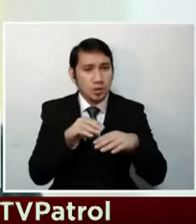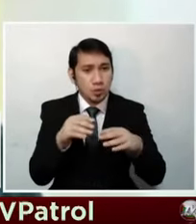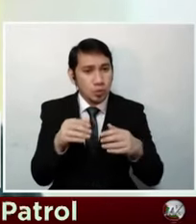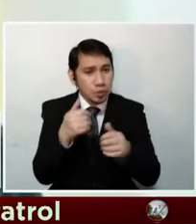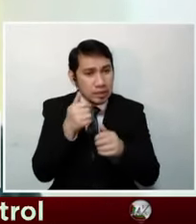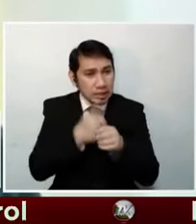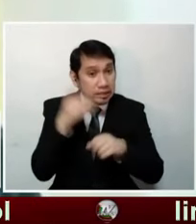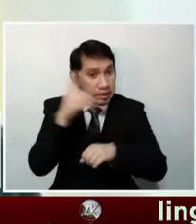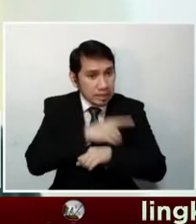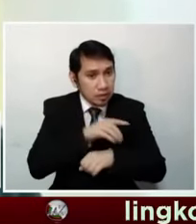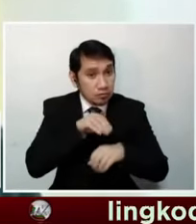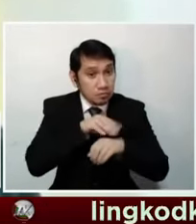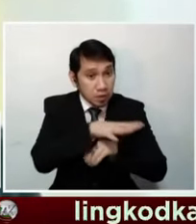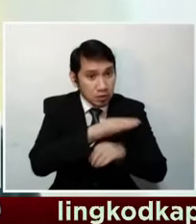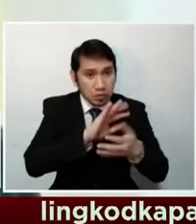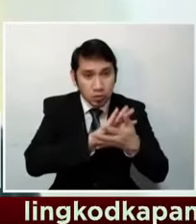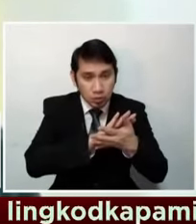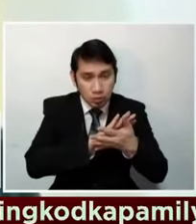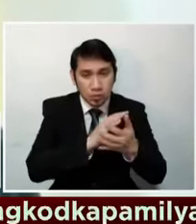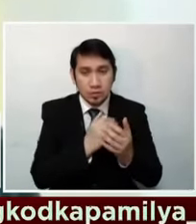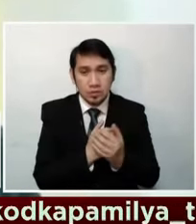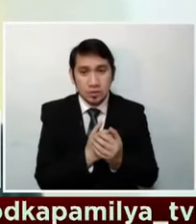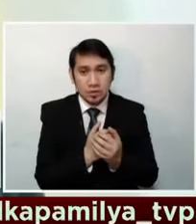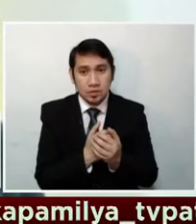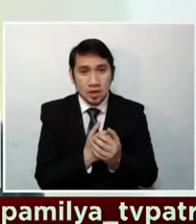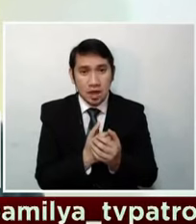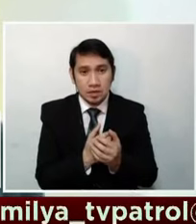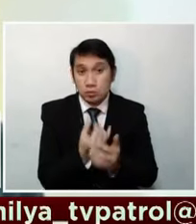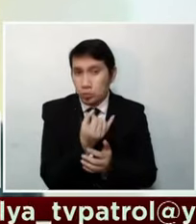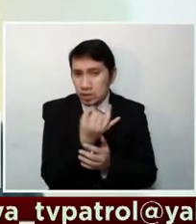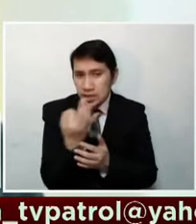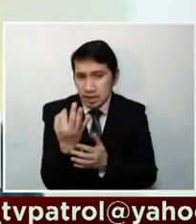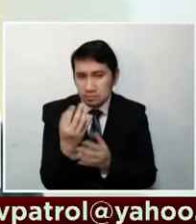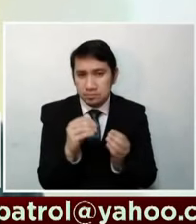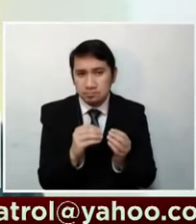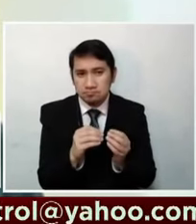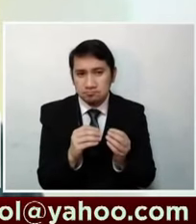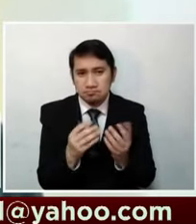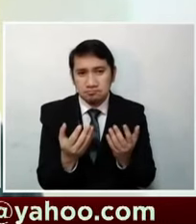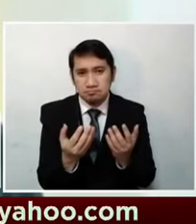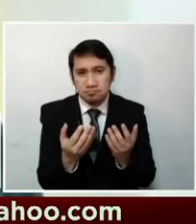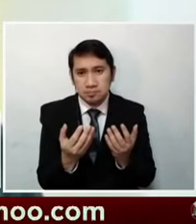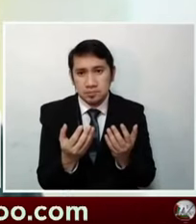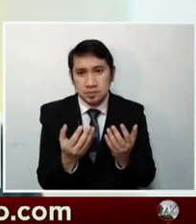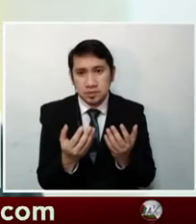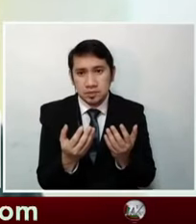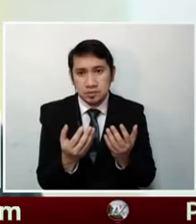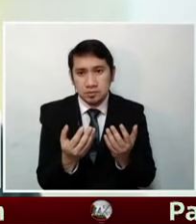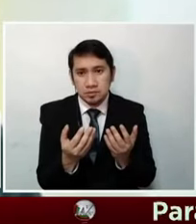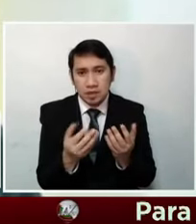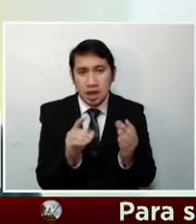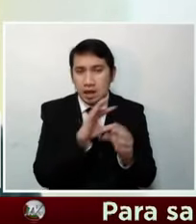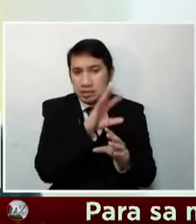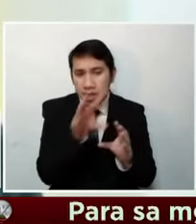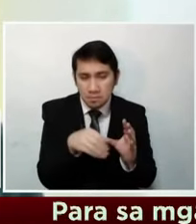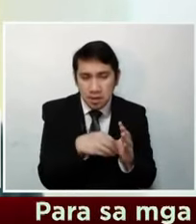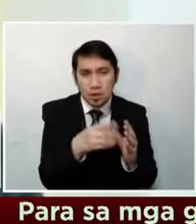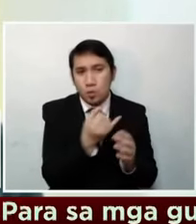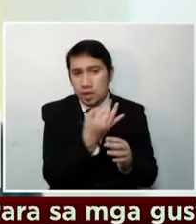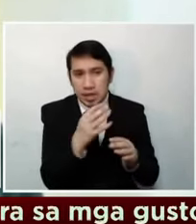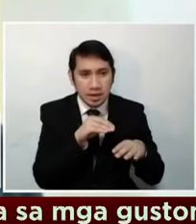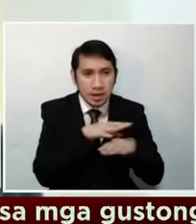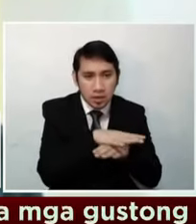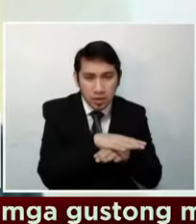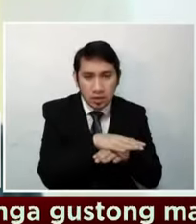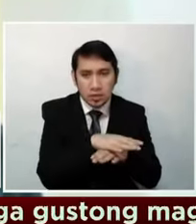DepEd, which is expressed in a number of infection or cases